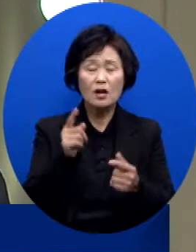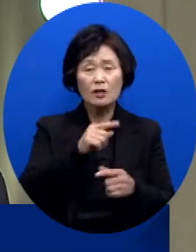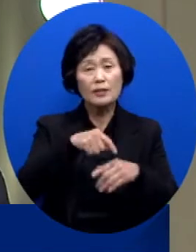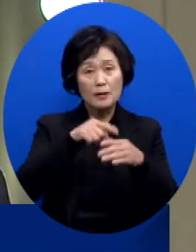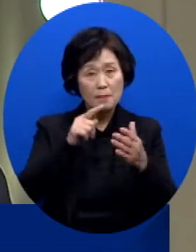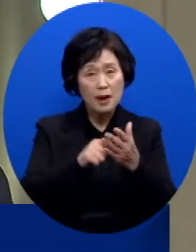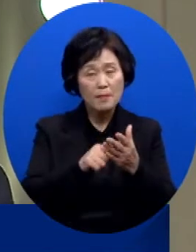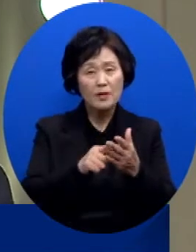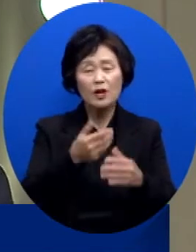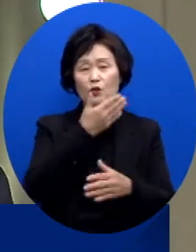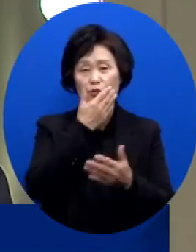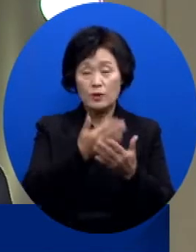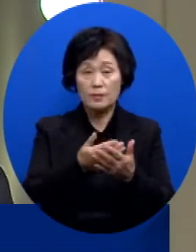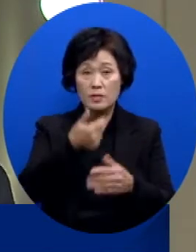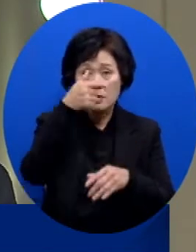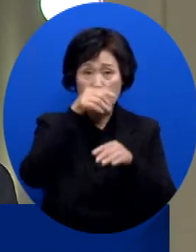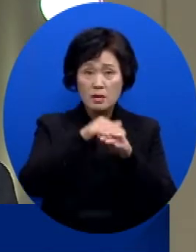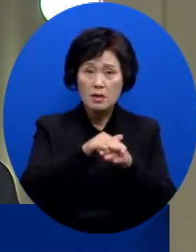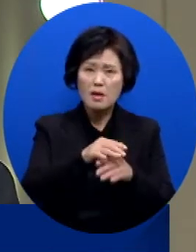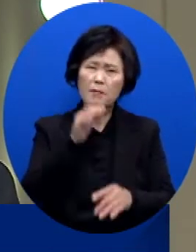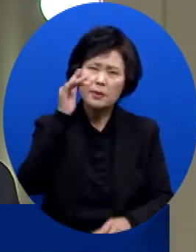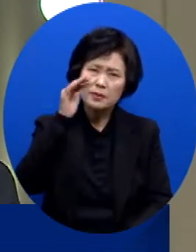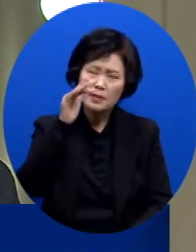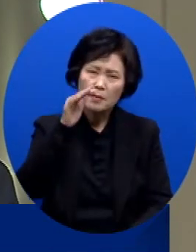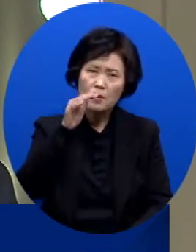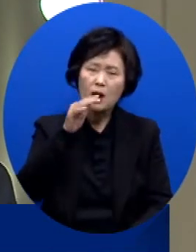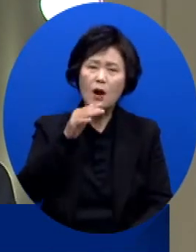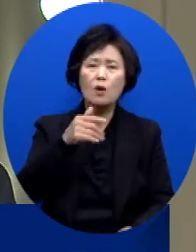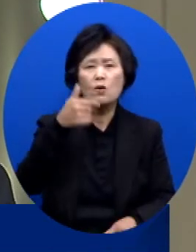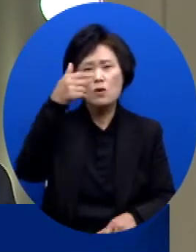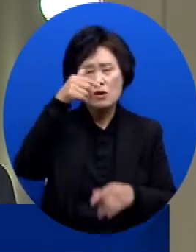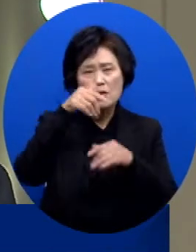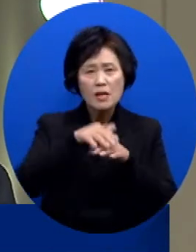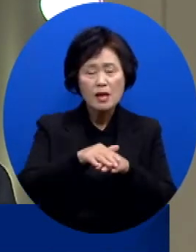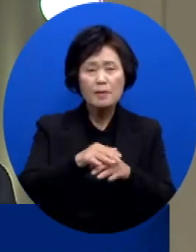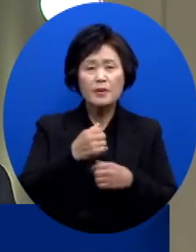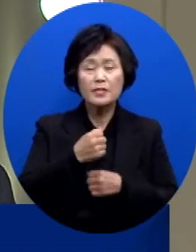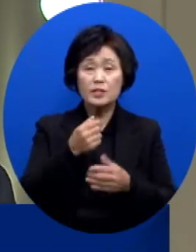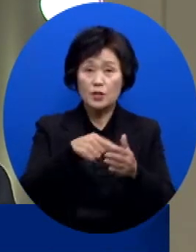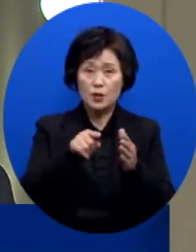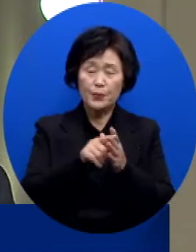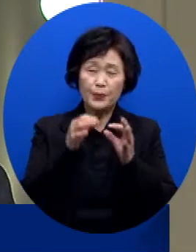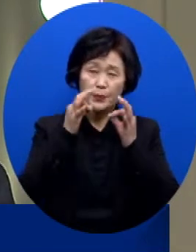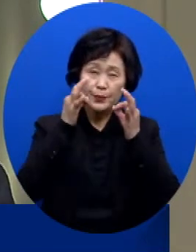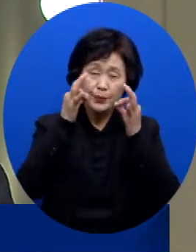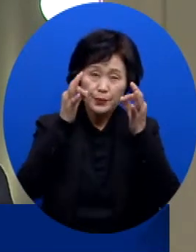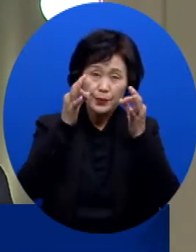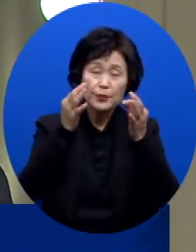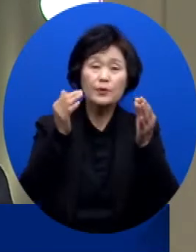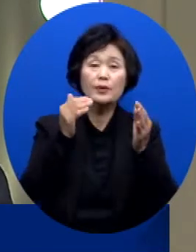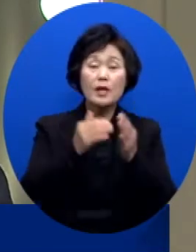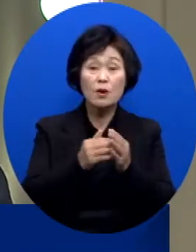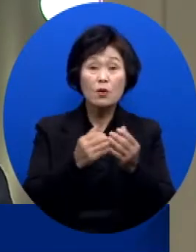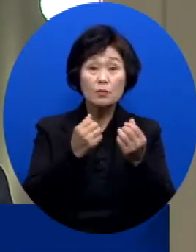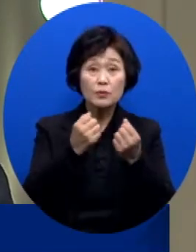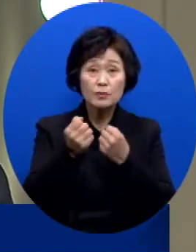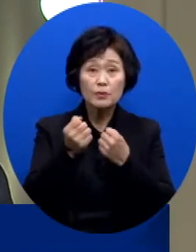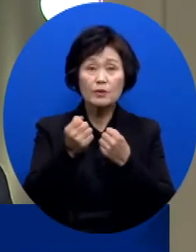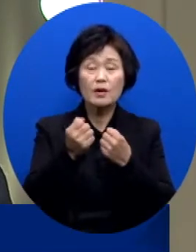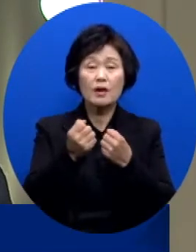예배를 사모하고 또 그 자리에 지키려고 나름 열심히 노력을 했고 그럼에도